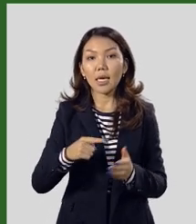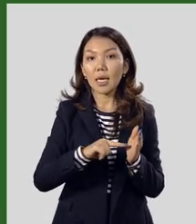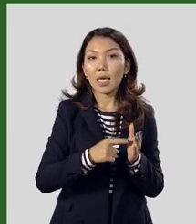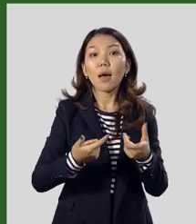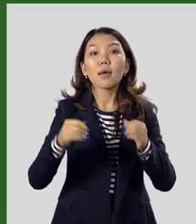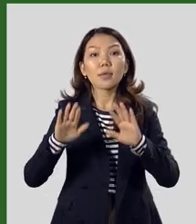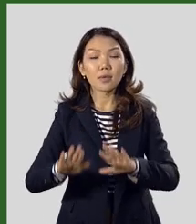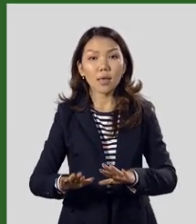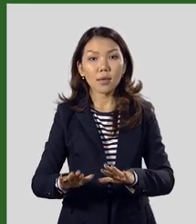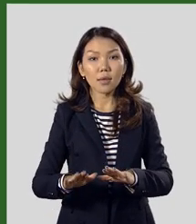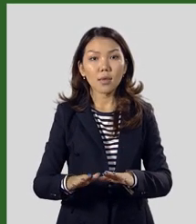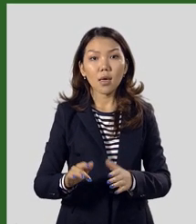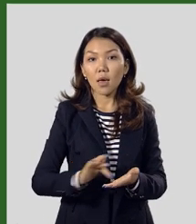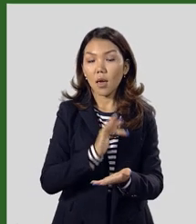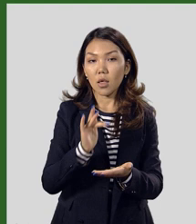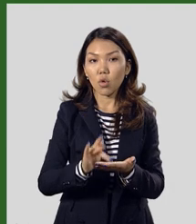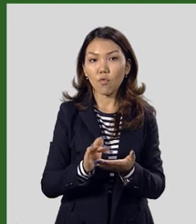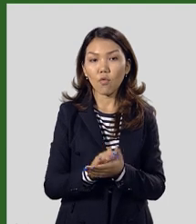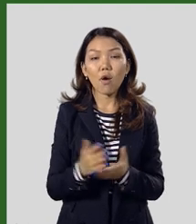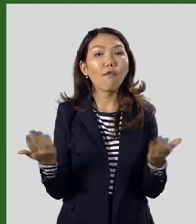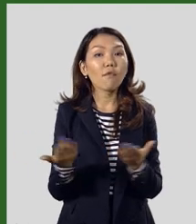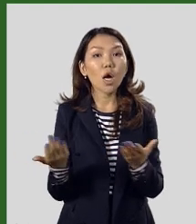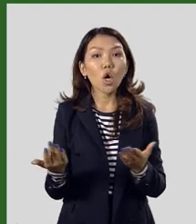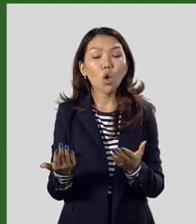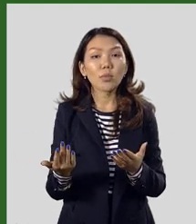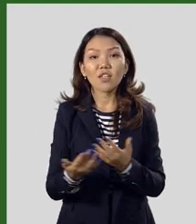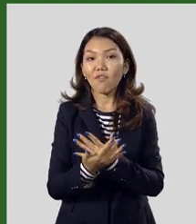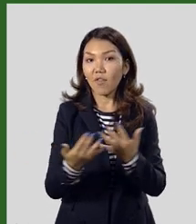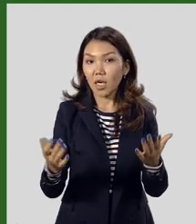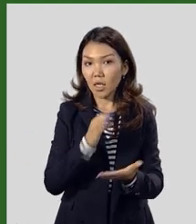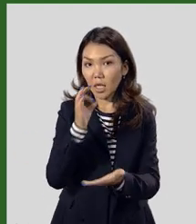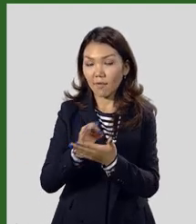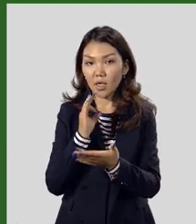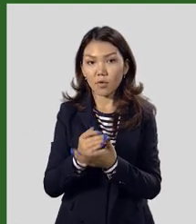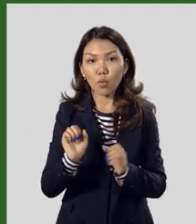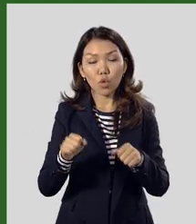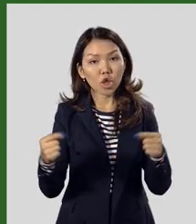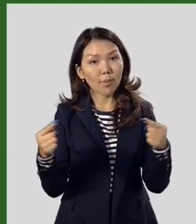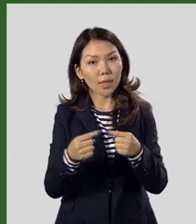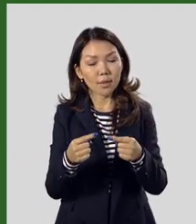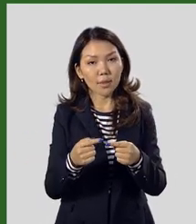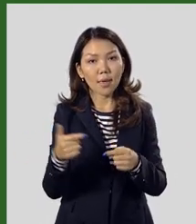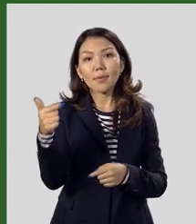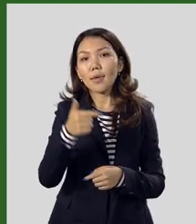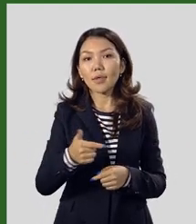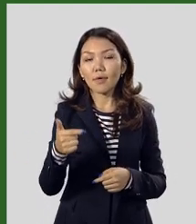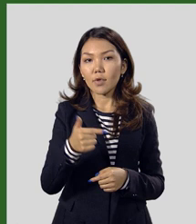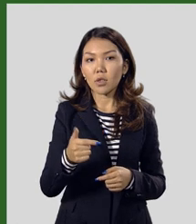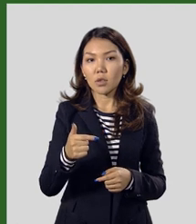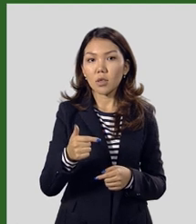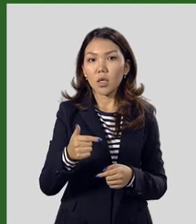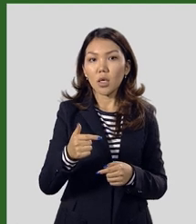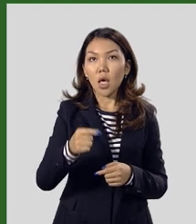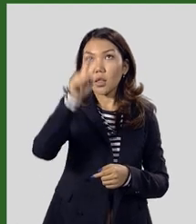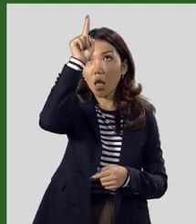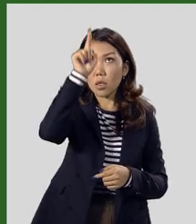координаты городов. В каком из вариантов можно определить географическую долготу?